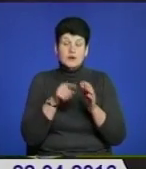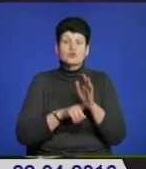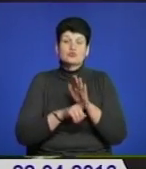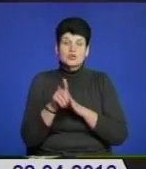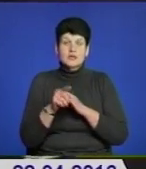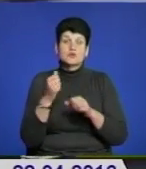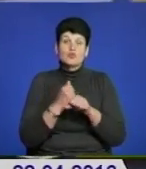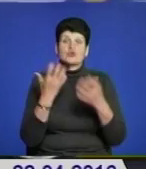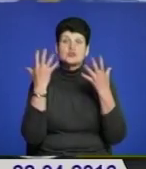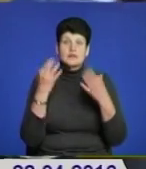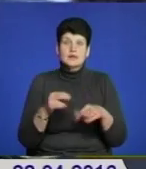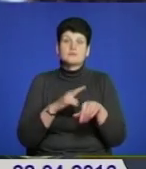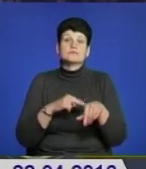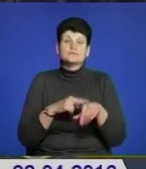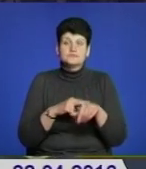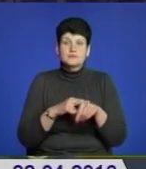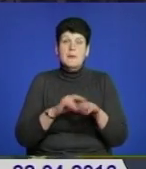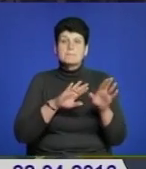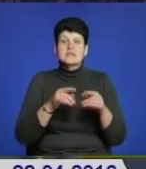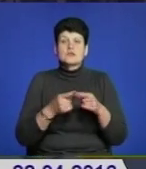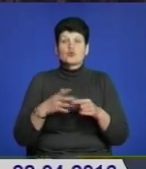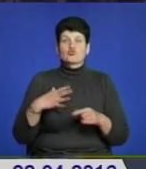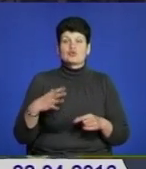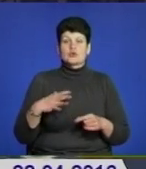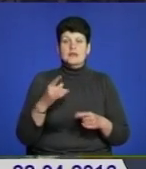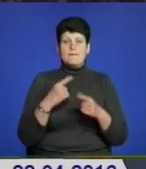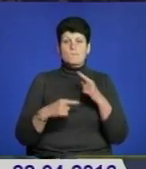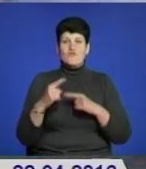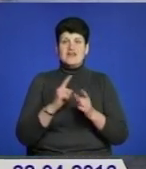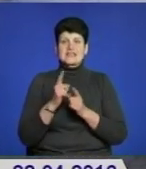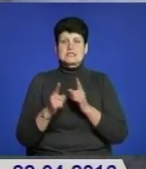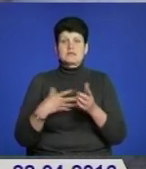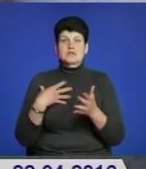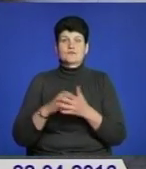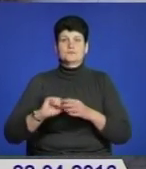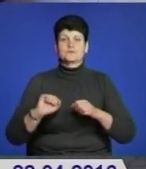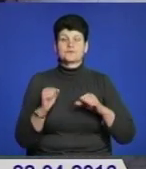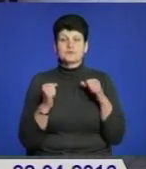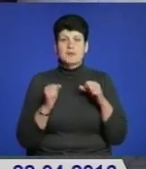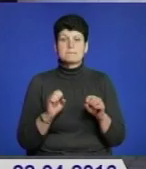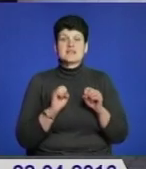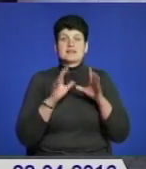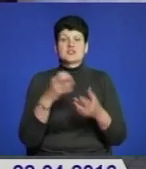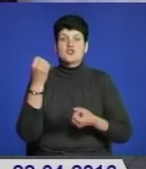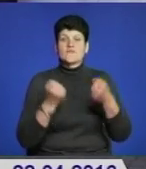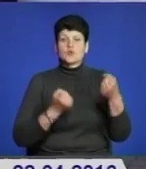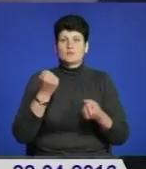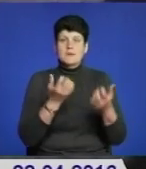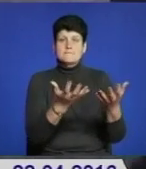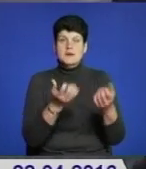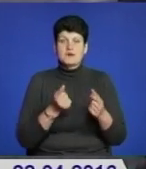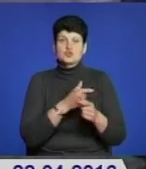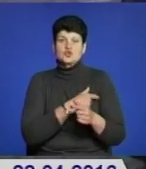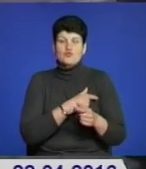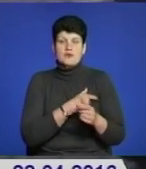працівника патрульної служби поліції. Після цього вони очікують на повернення зі зміни своїх колег. При передачі автівки, приймаючи чергування,